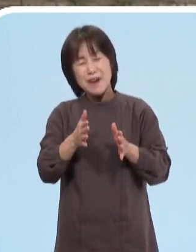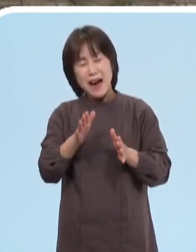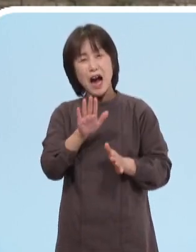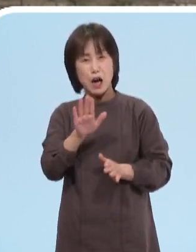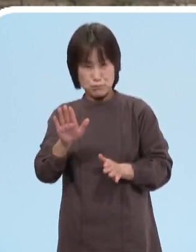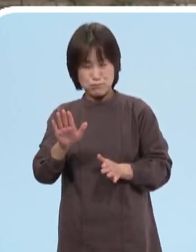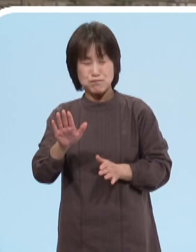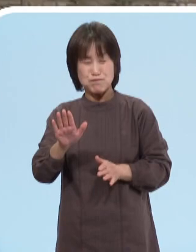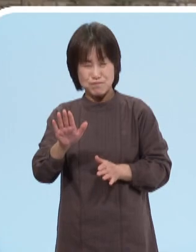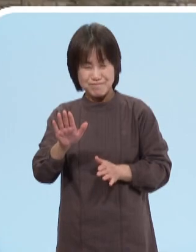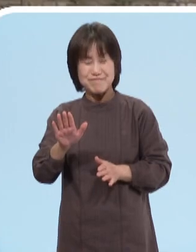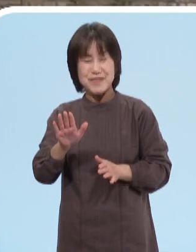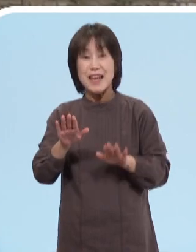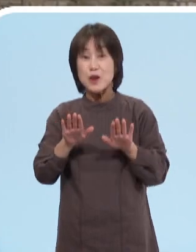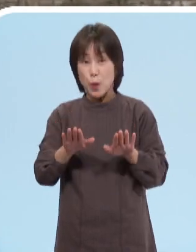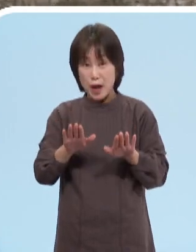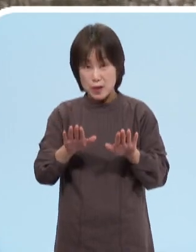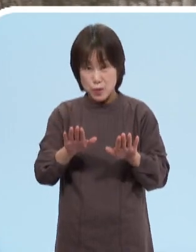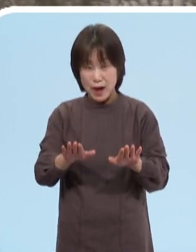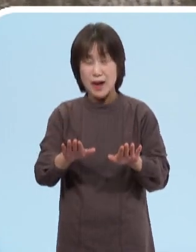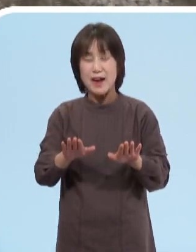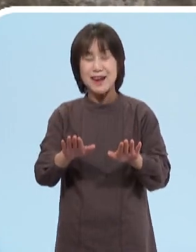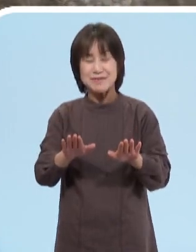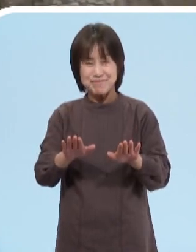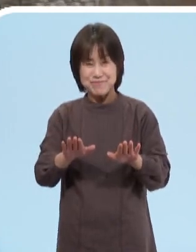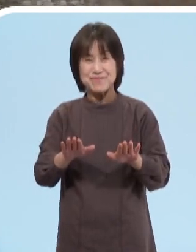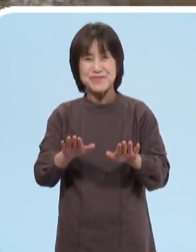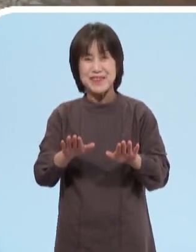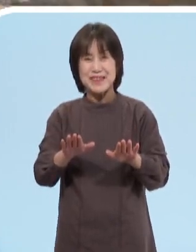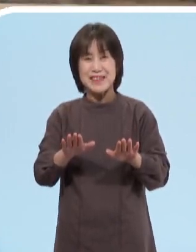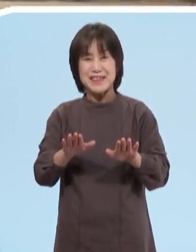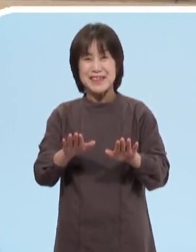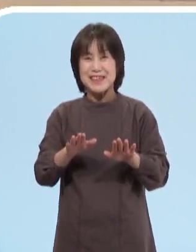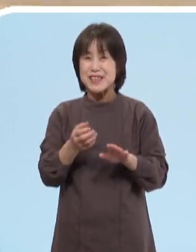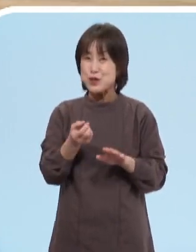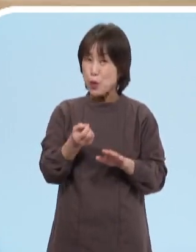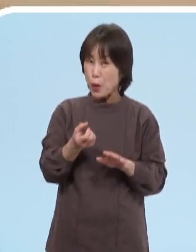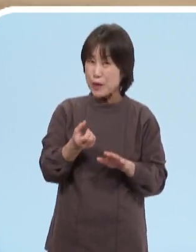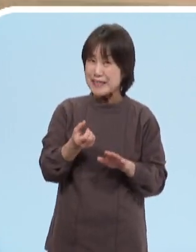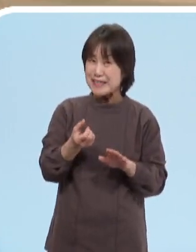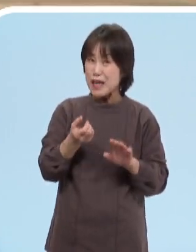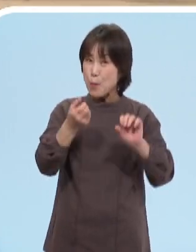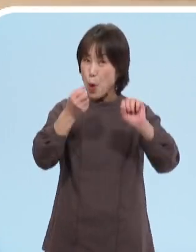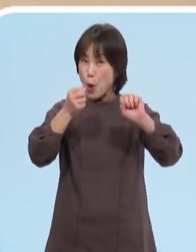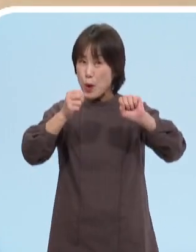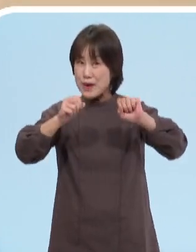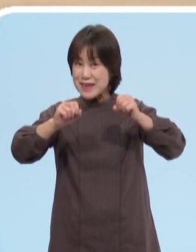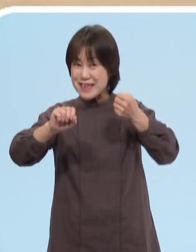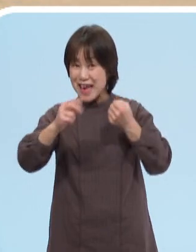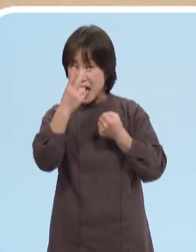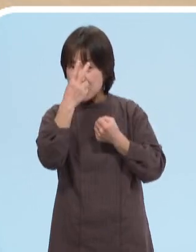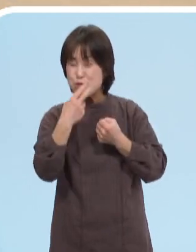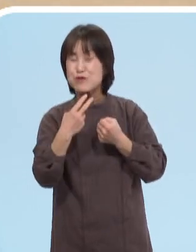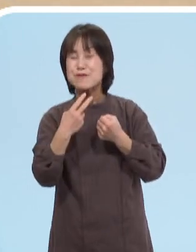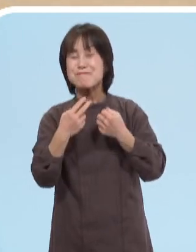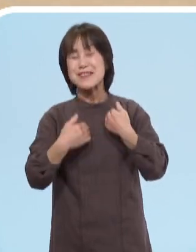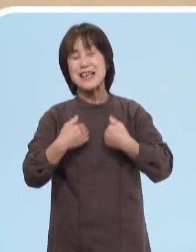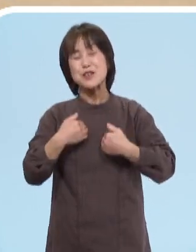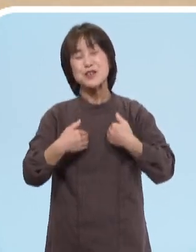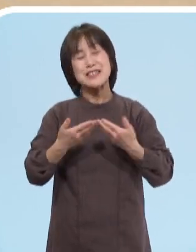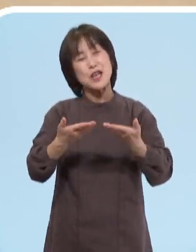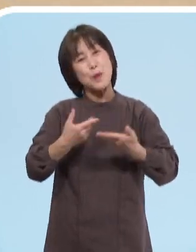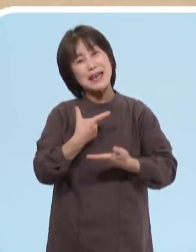という方も多いと思います。そこで今回はこの番組を通しまして、少しでも芸術文化に触れてもらい